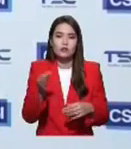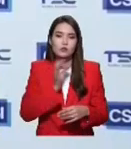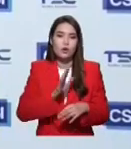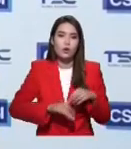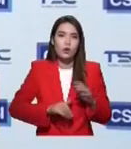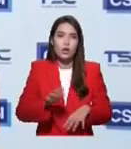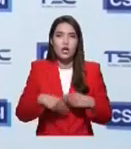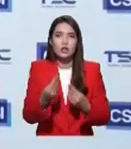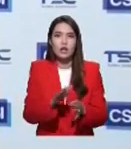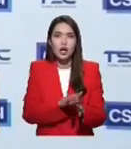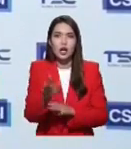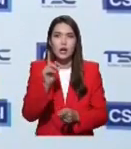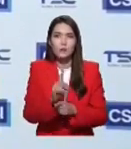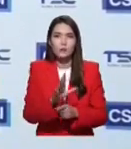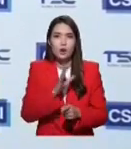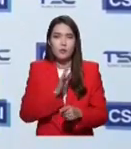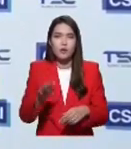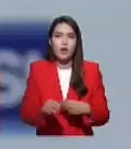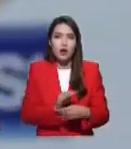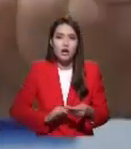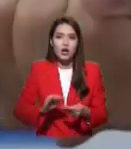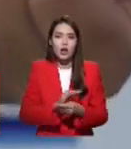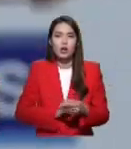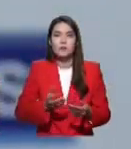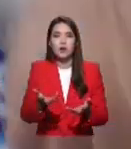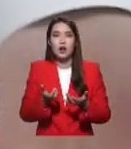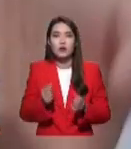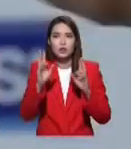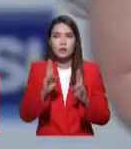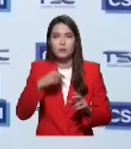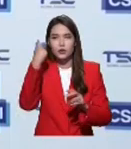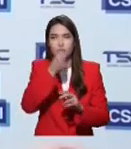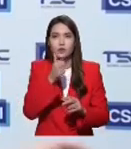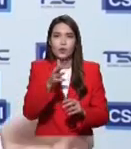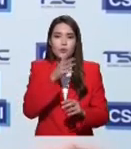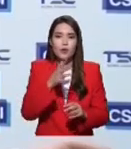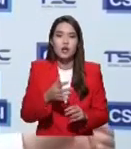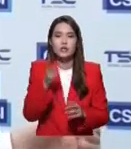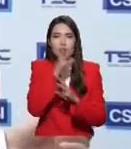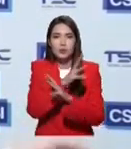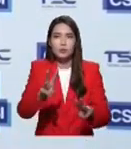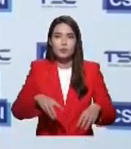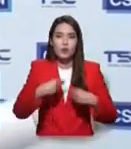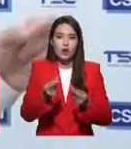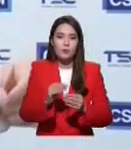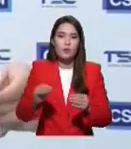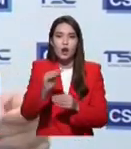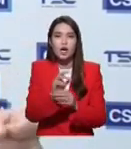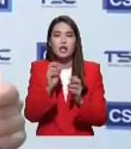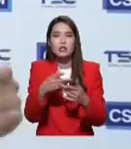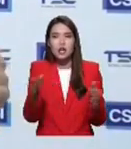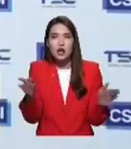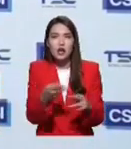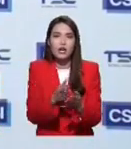қойдыруға міндетті. Мәселен, балабақша салуға байланысты өтінімді қабылдау процесі жылдап уақыт алады. Оған бюджет қаражаты бөлінеді. Оның сметалық құжаты,